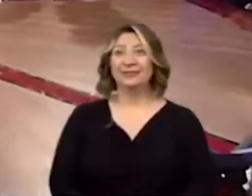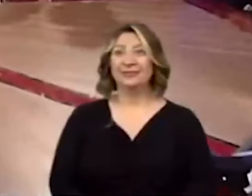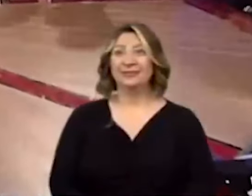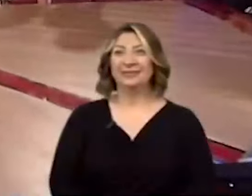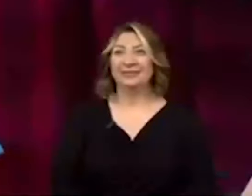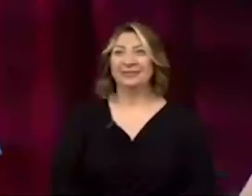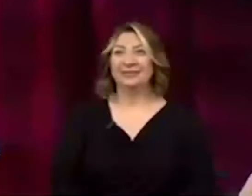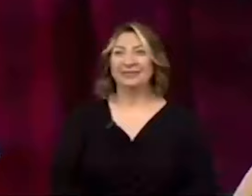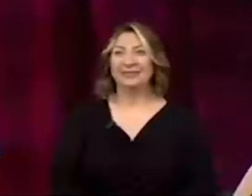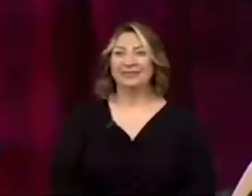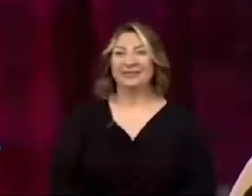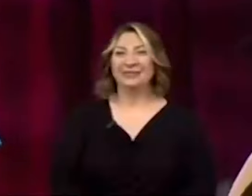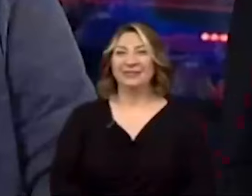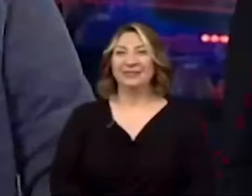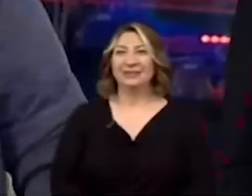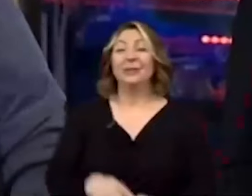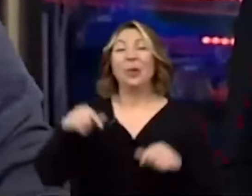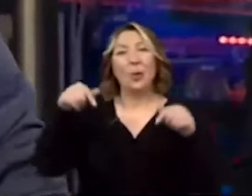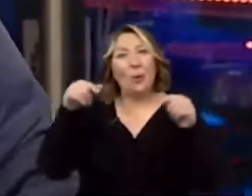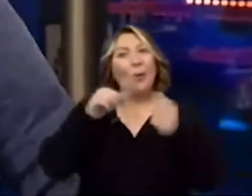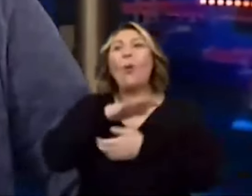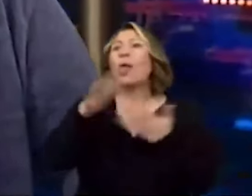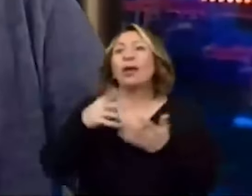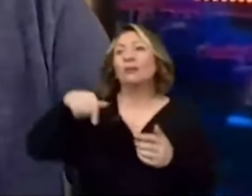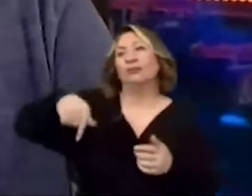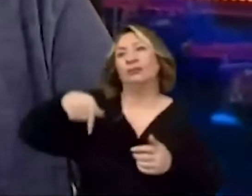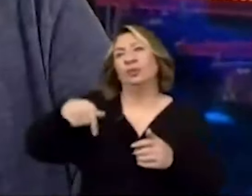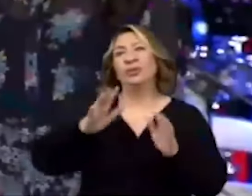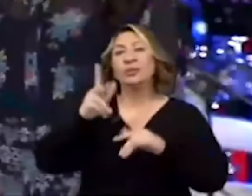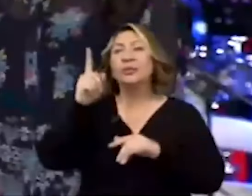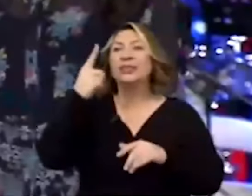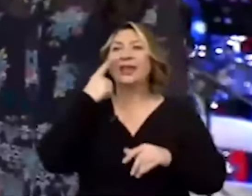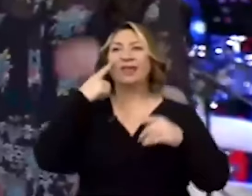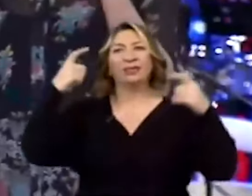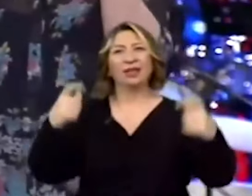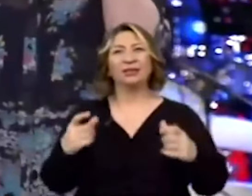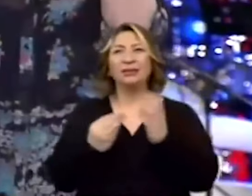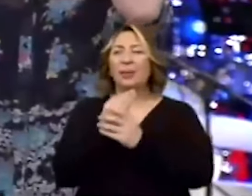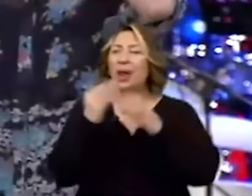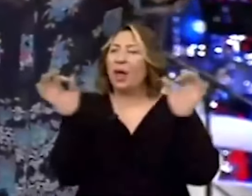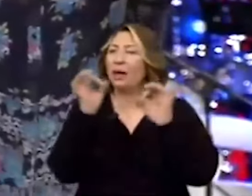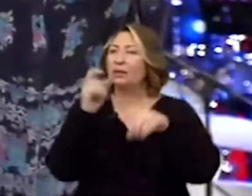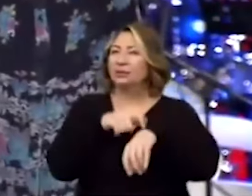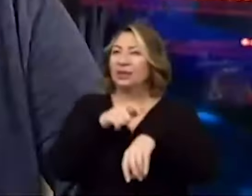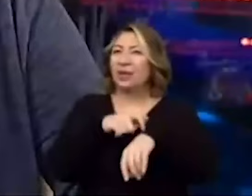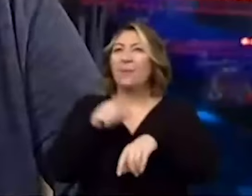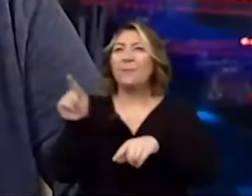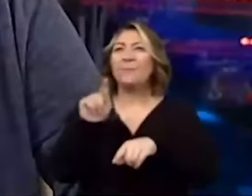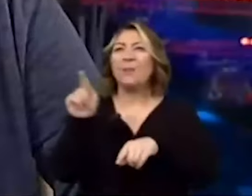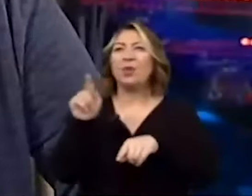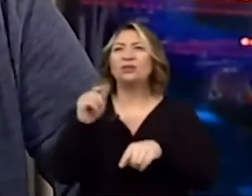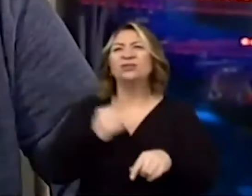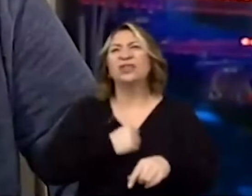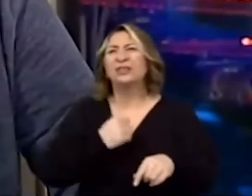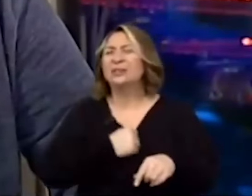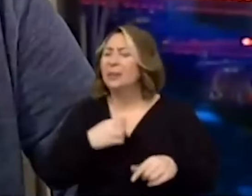Minibüste iyiymiş. Günümüzde. Olay günümüzde geçmektedir. Bir devlet dairesi. Sabahın erken saatleri, memurların